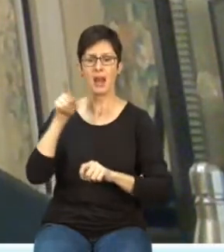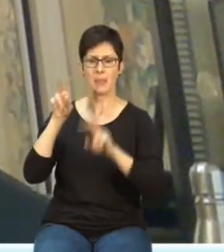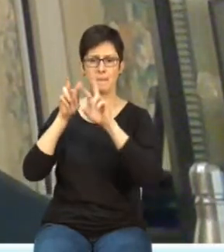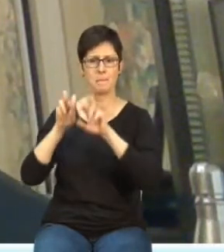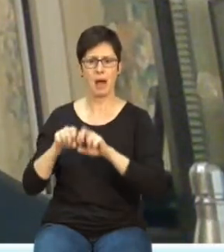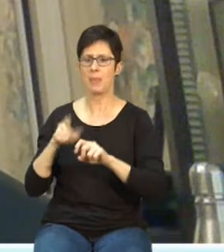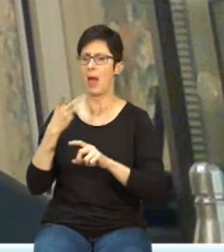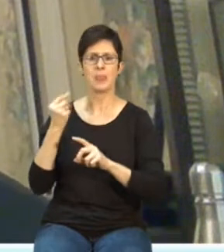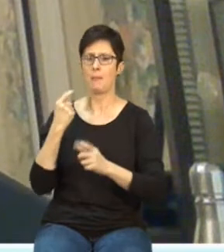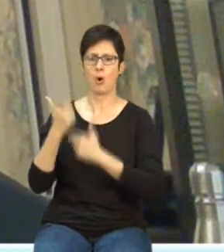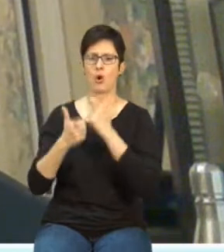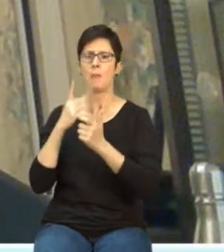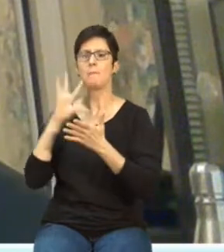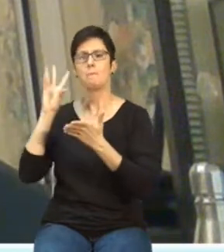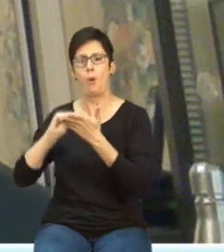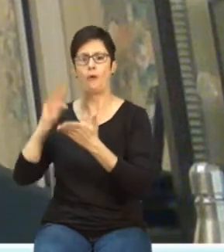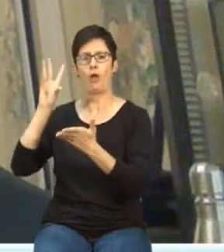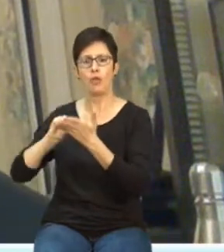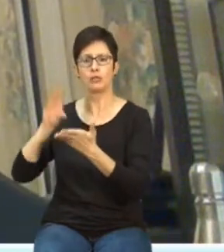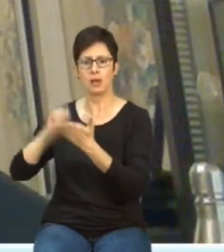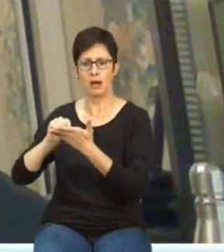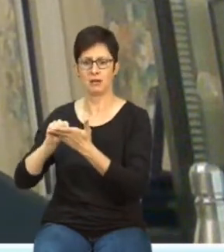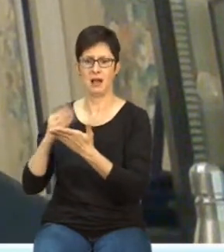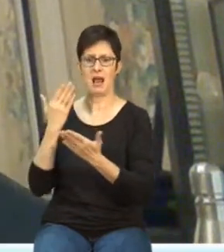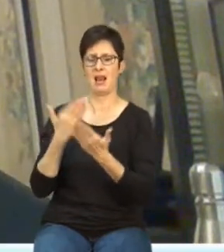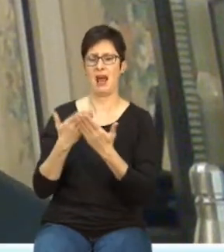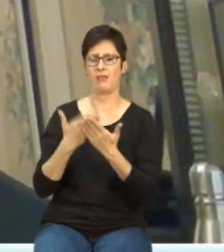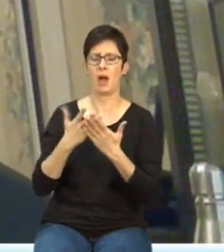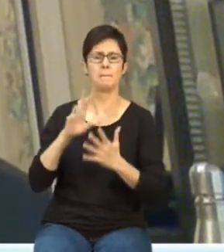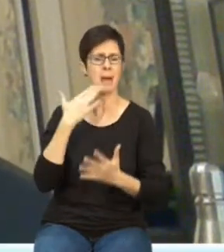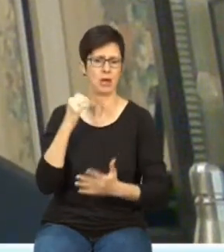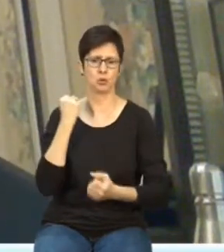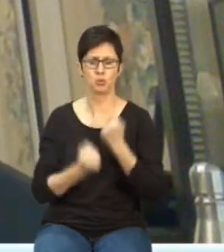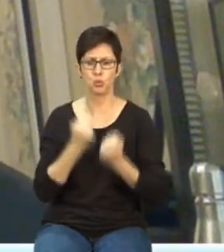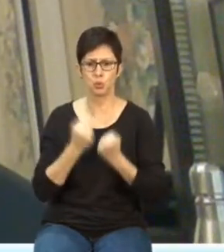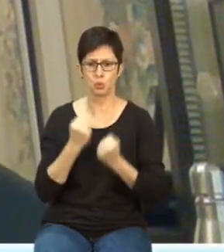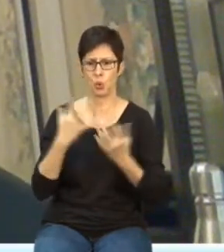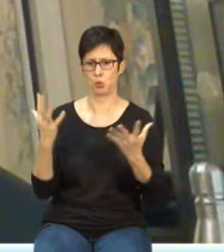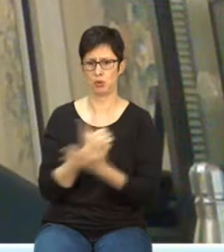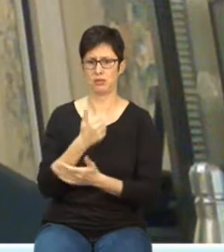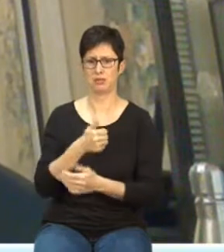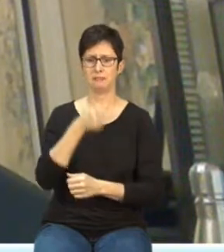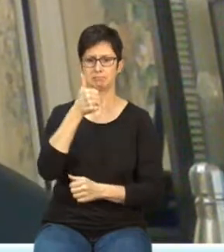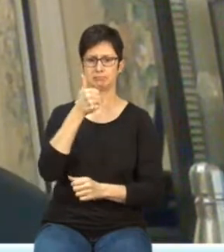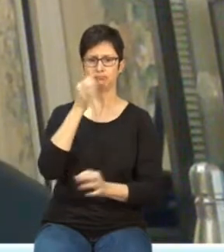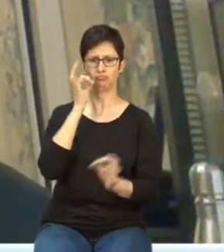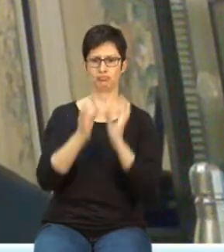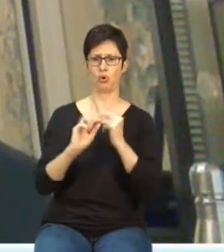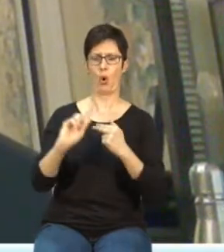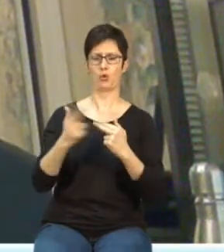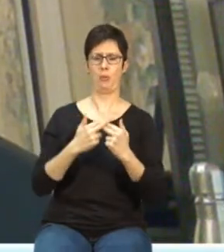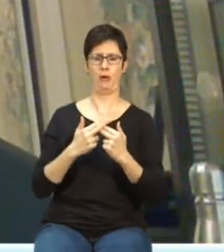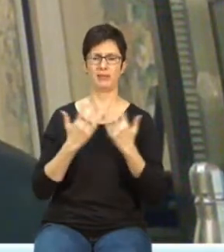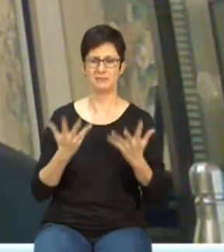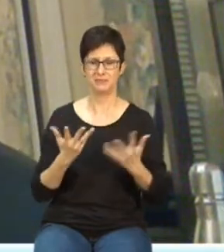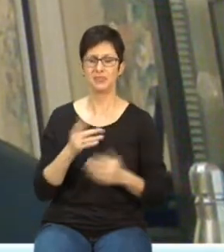nie są powtarzalne nieprawnie powtarza się ich a zatem bardzo trudno jest uzyskać jednoznaczną odpowiedź ponieważ wiele tych